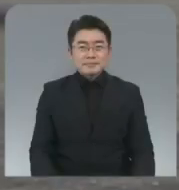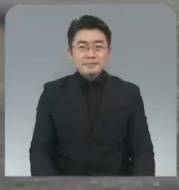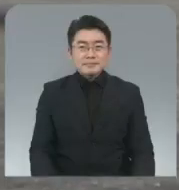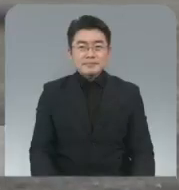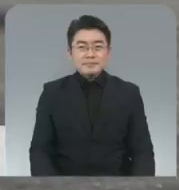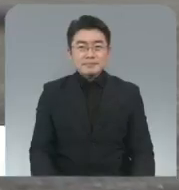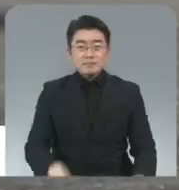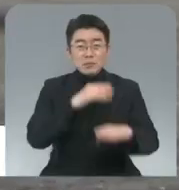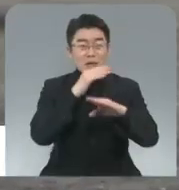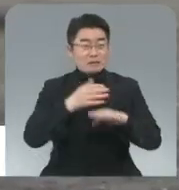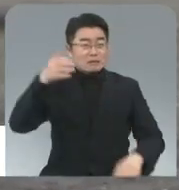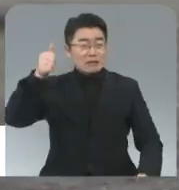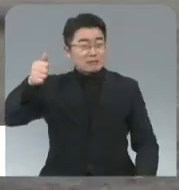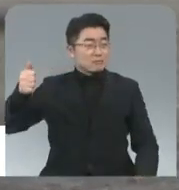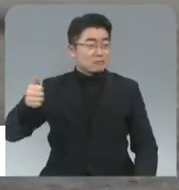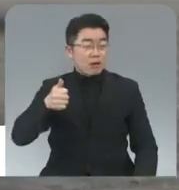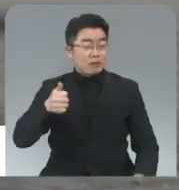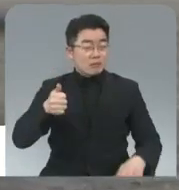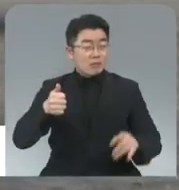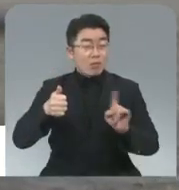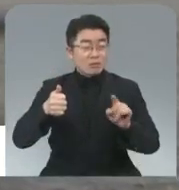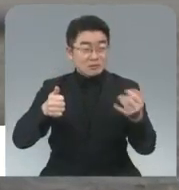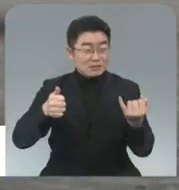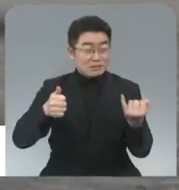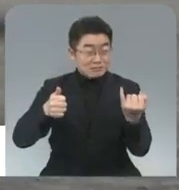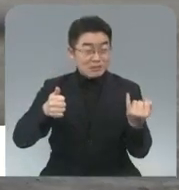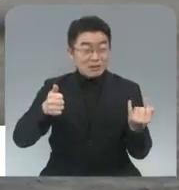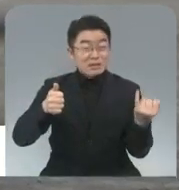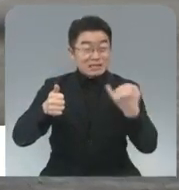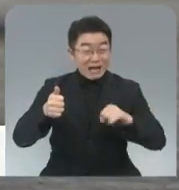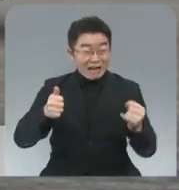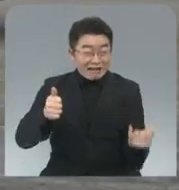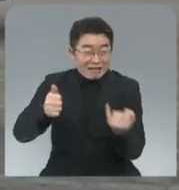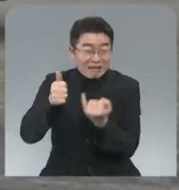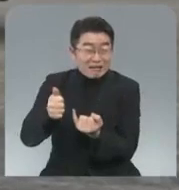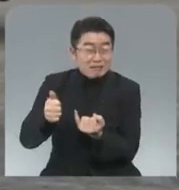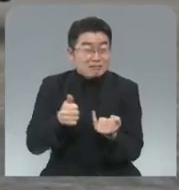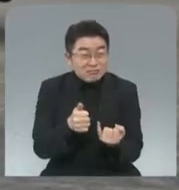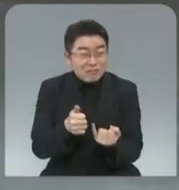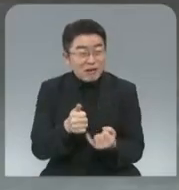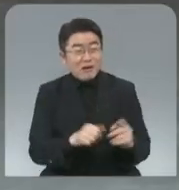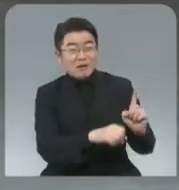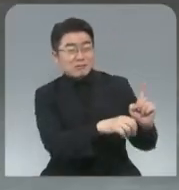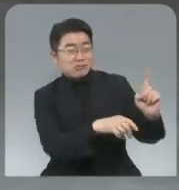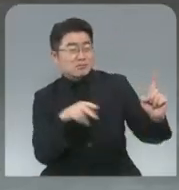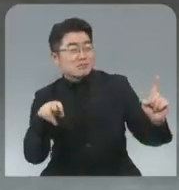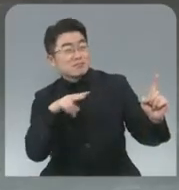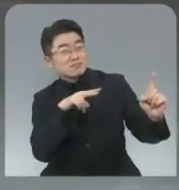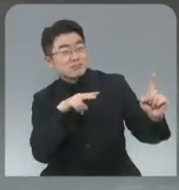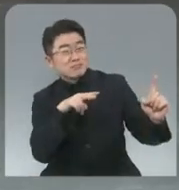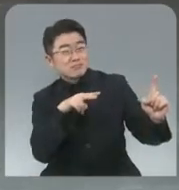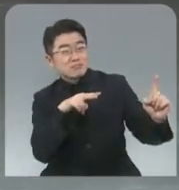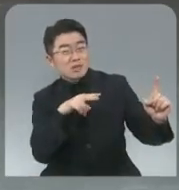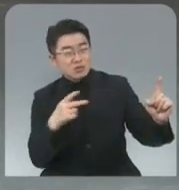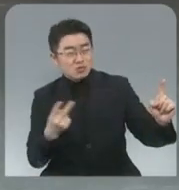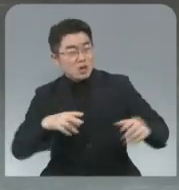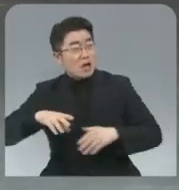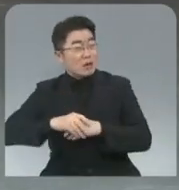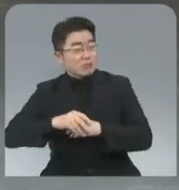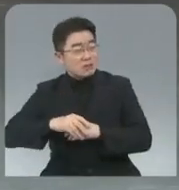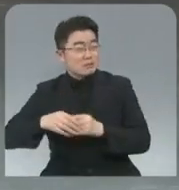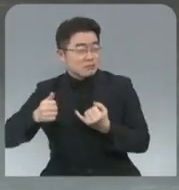truyền thông Bắc Triều Tiên ngày 19/11 đã đưa tin về vụ phóng tên lửa đạn đạo xuyên lục địa icbm kiểu mới hoa xong 17